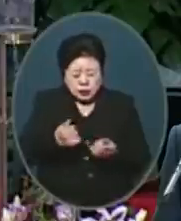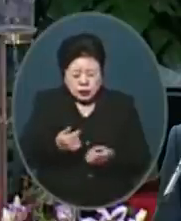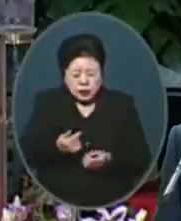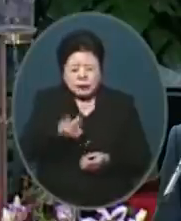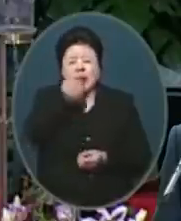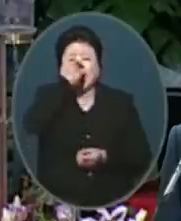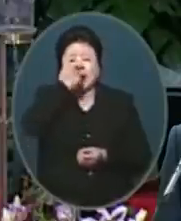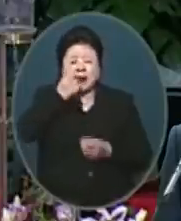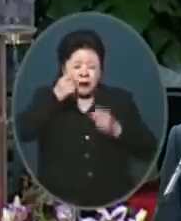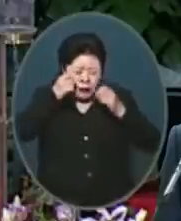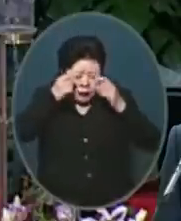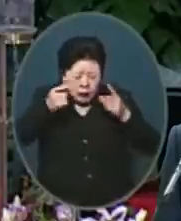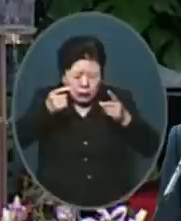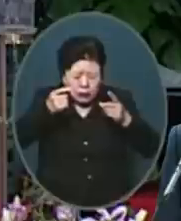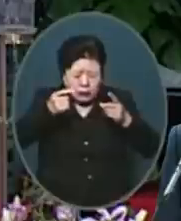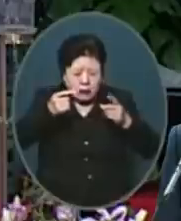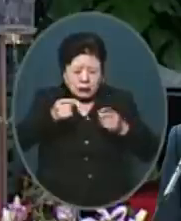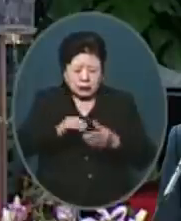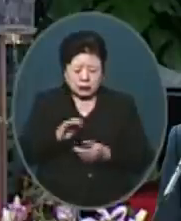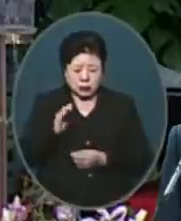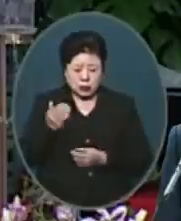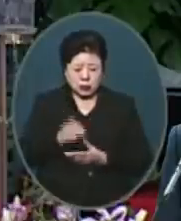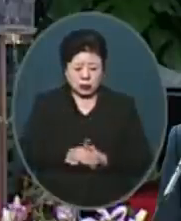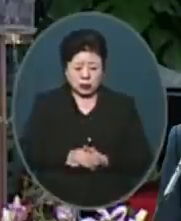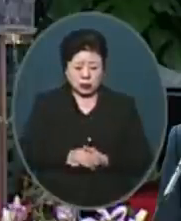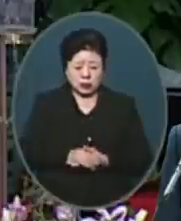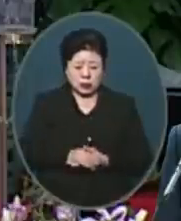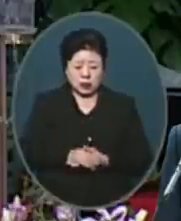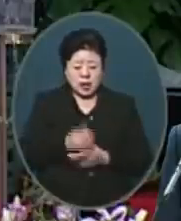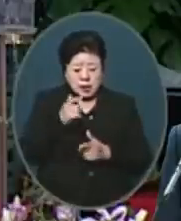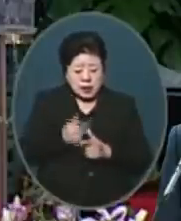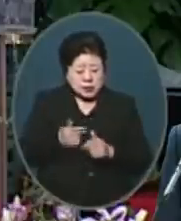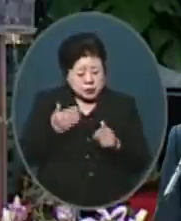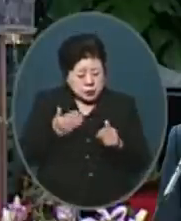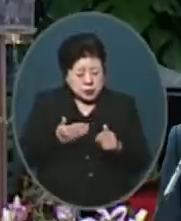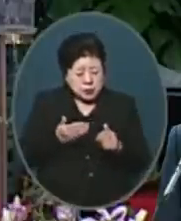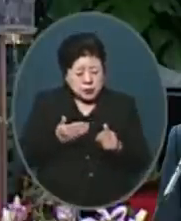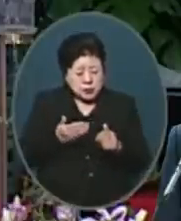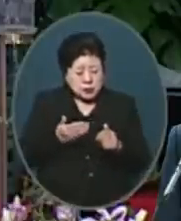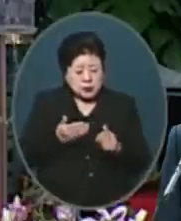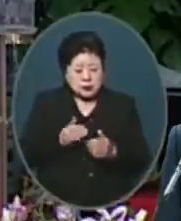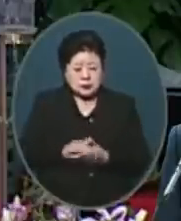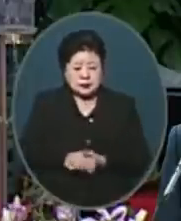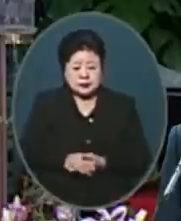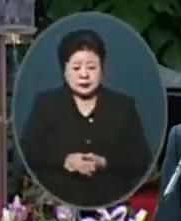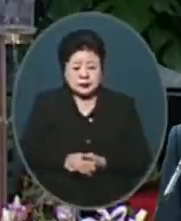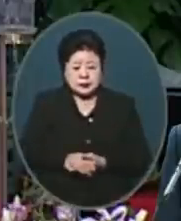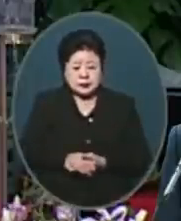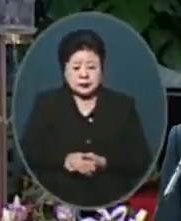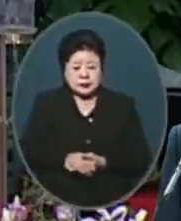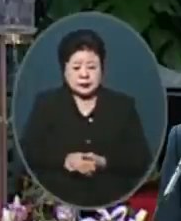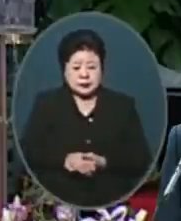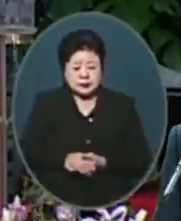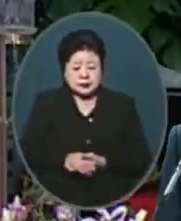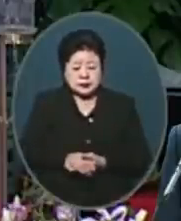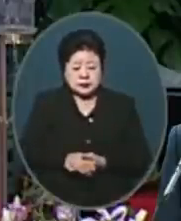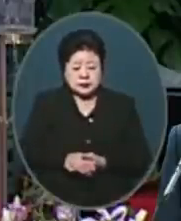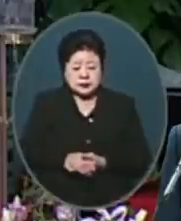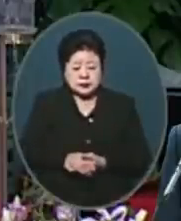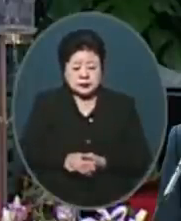것을 철저히 깨닫게 되었고 예수님께서 구세주라는 것을 믿게 되었다고